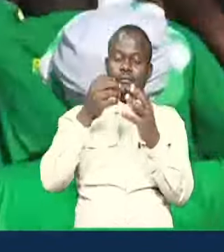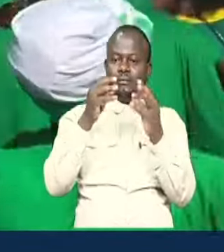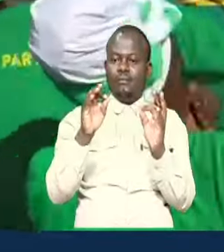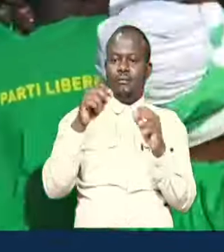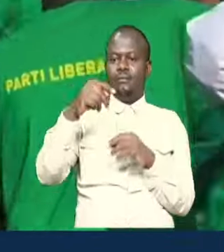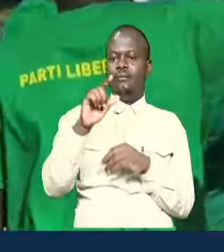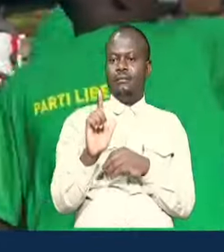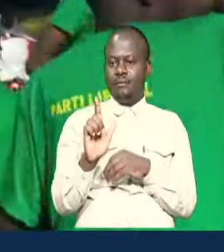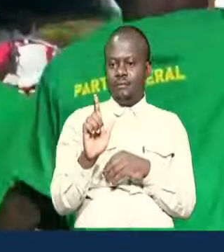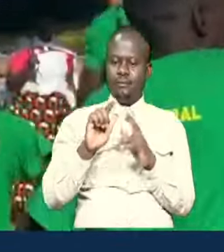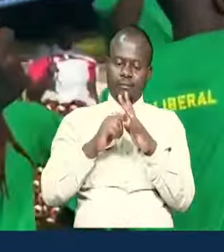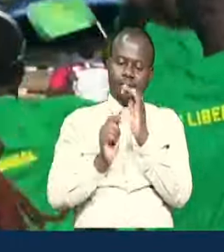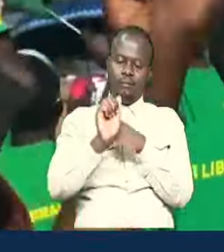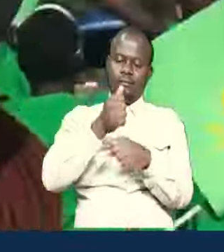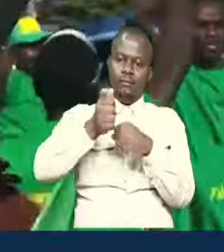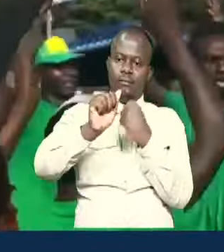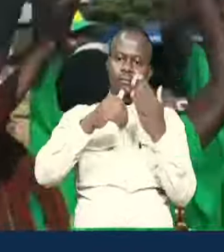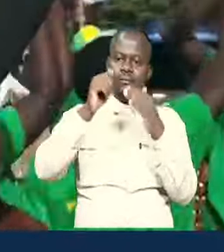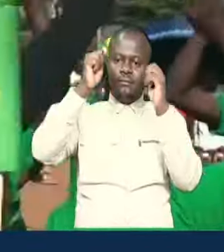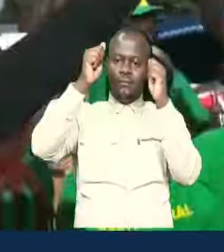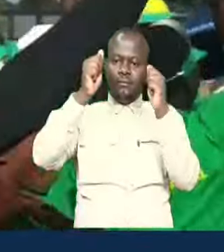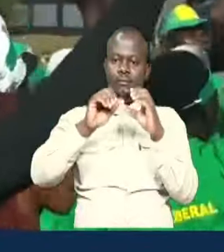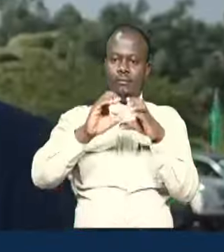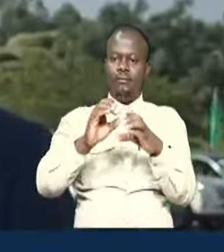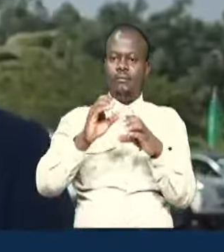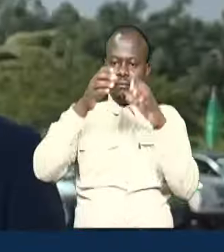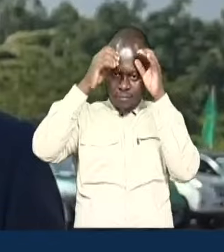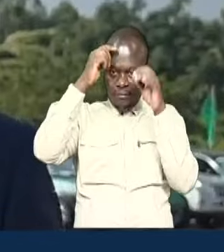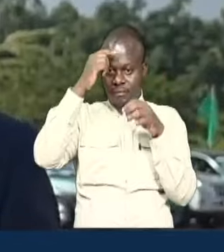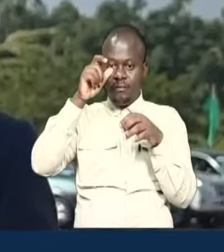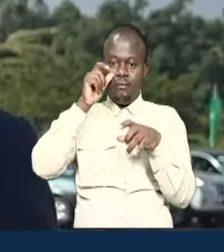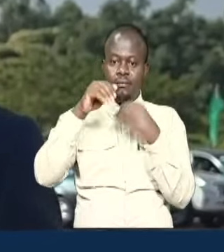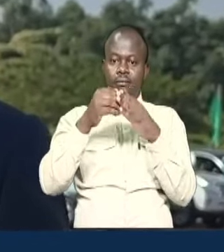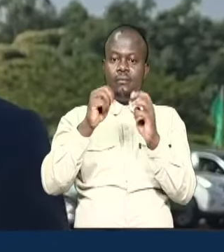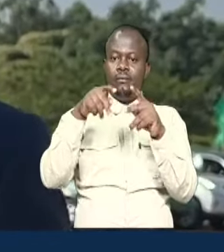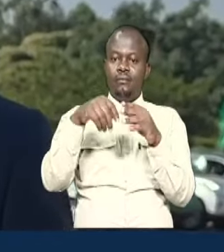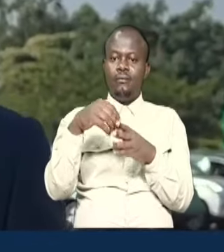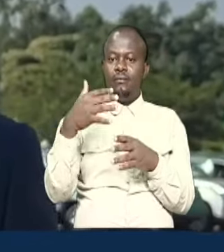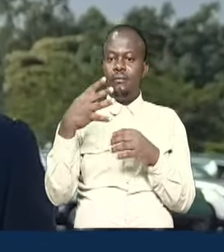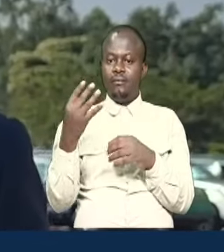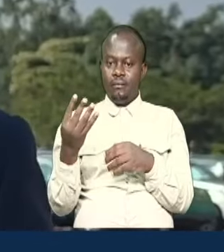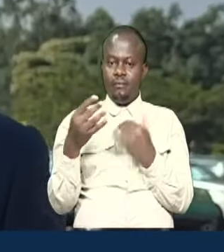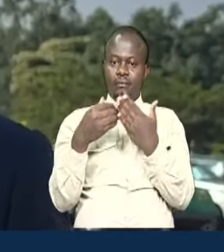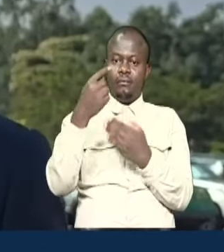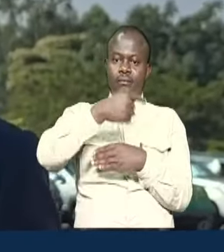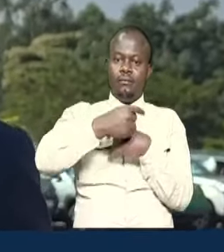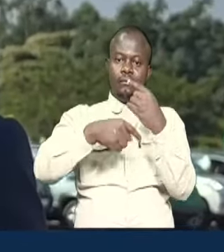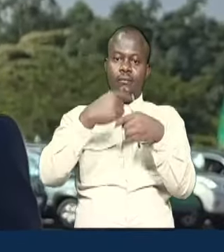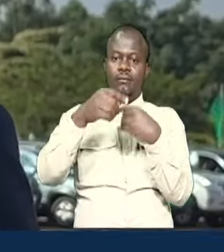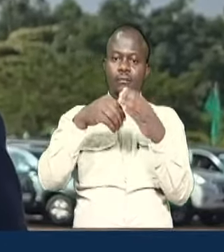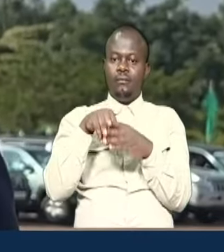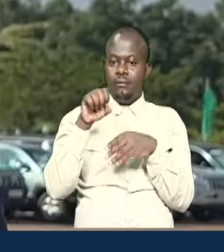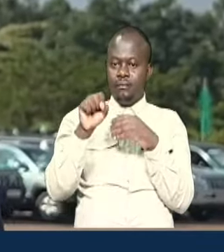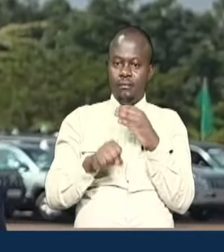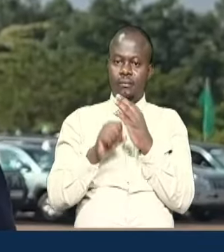muntu PL batangije ibikorwa byabo byo kwamamaza umukandida Perezida Paul Kagame ndetse n'abakandida Depite 54. Uyu munsi byakomereje mu ntara y'Amajyepfo